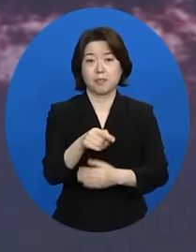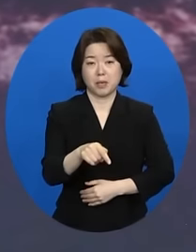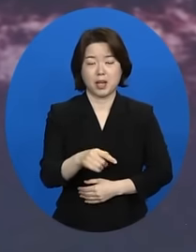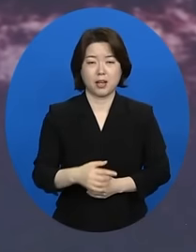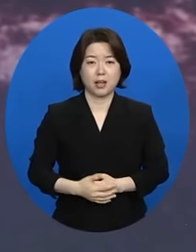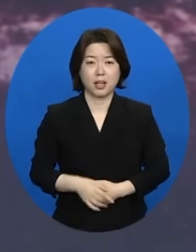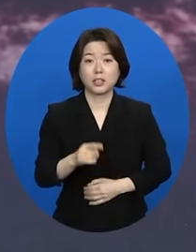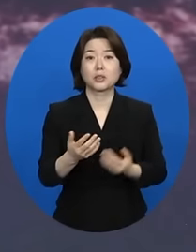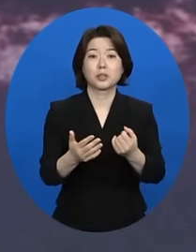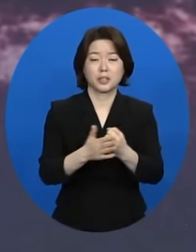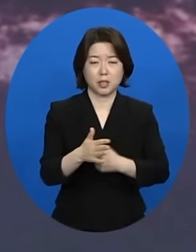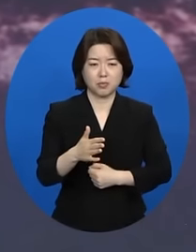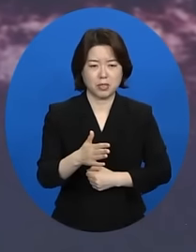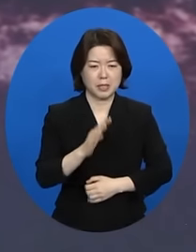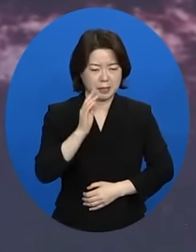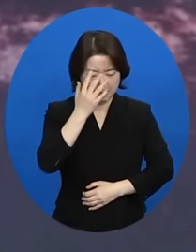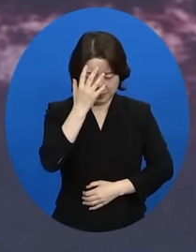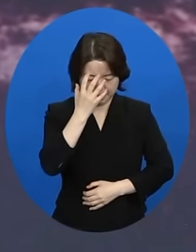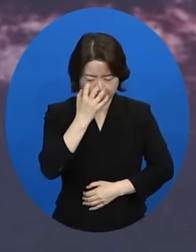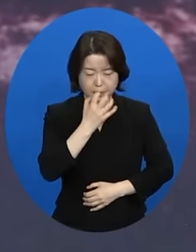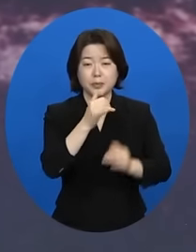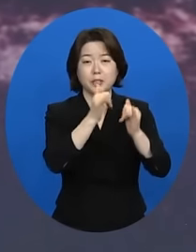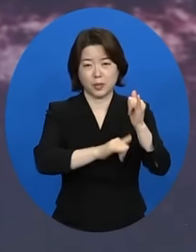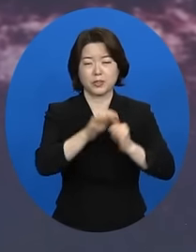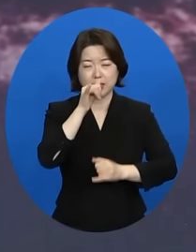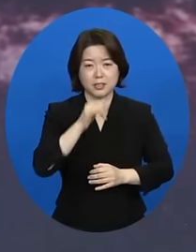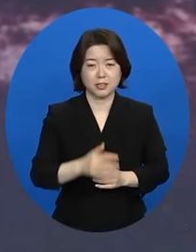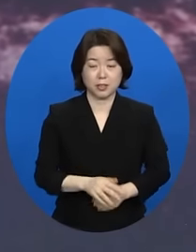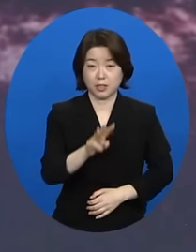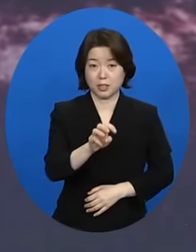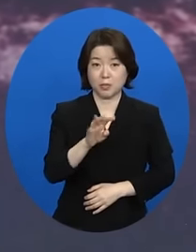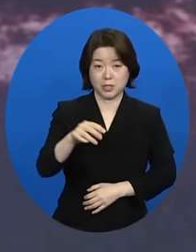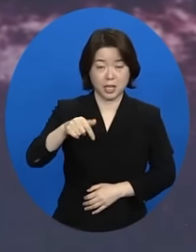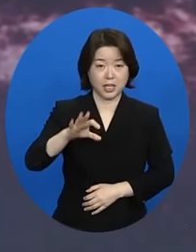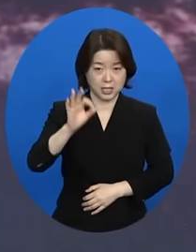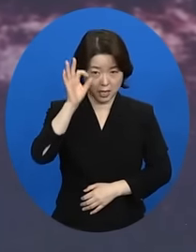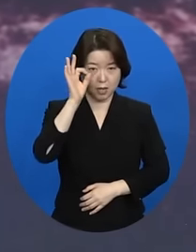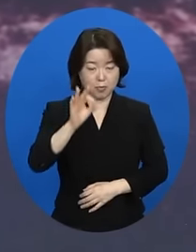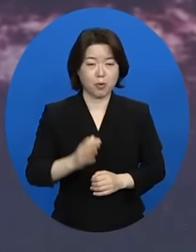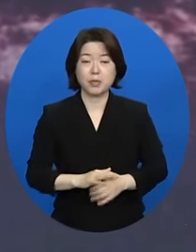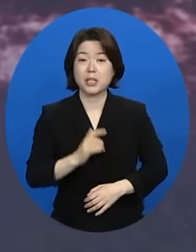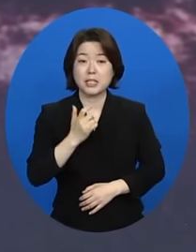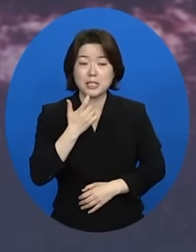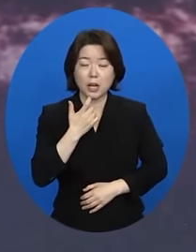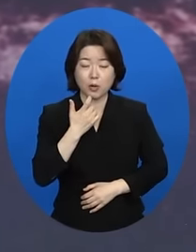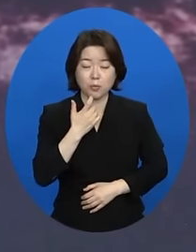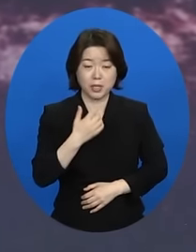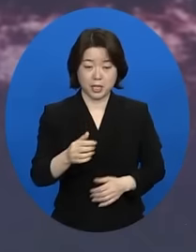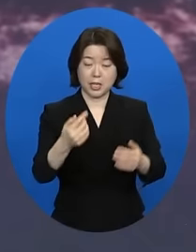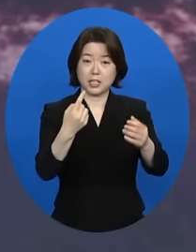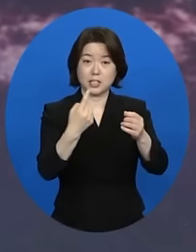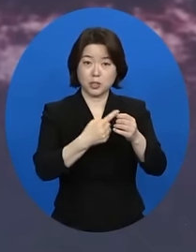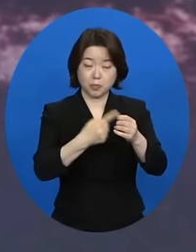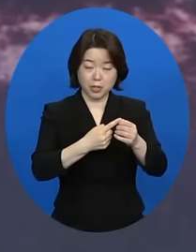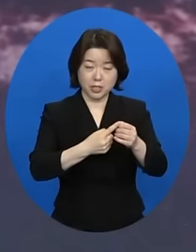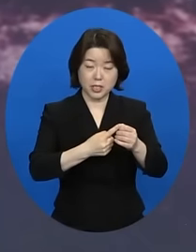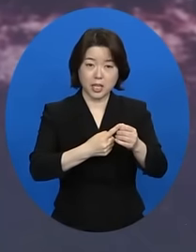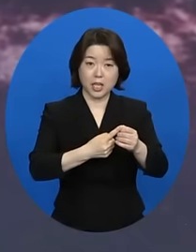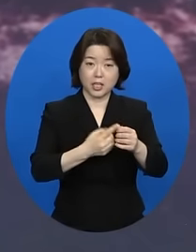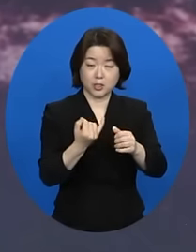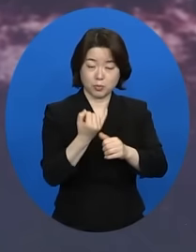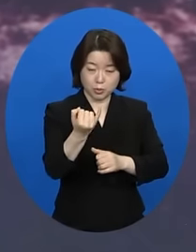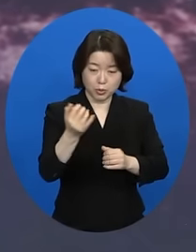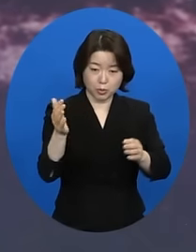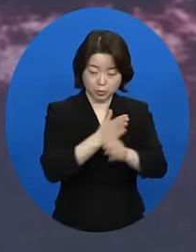때문에 그렇습니다. 34장에 보면 이 야곱이 레아로부터 낳은 딸 디나가 이 세겜에 있는